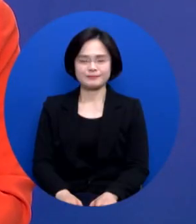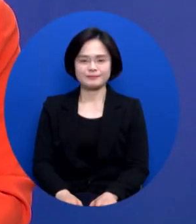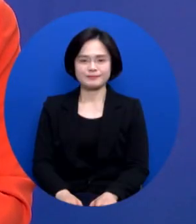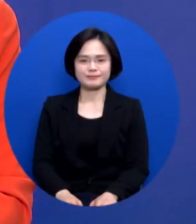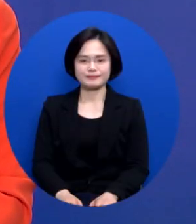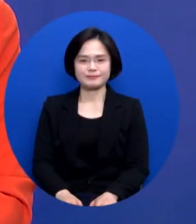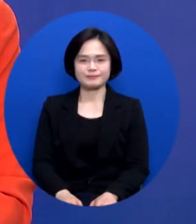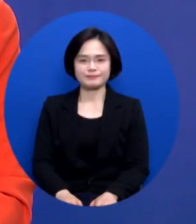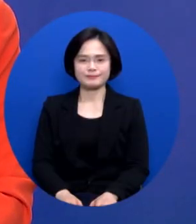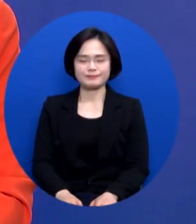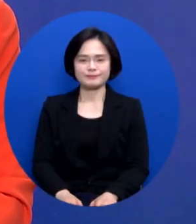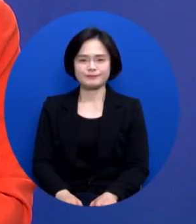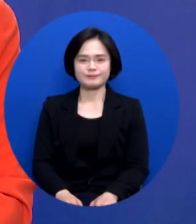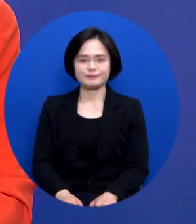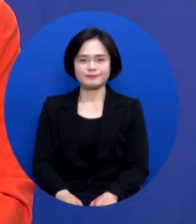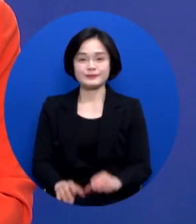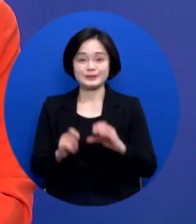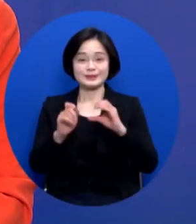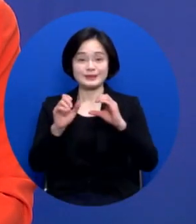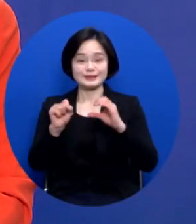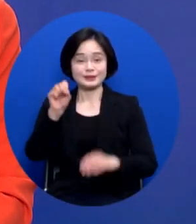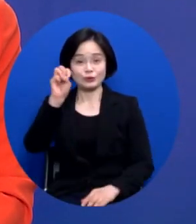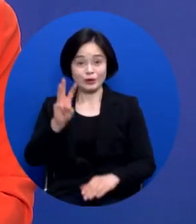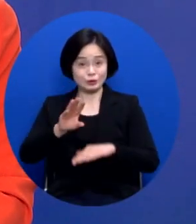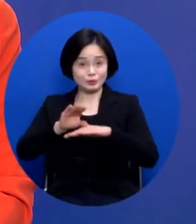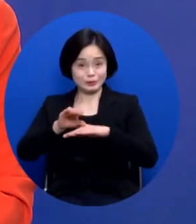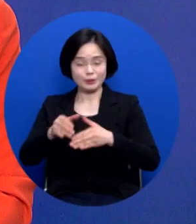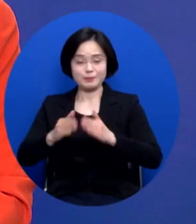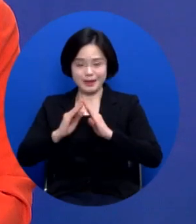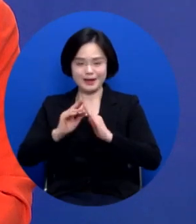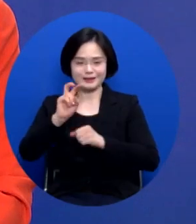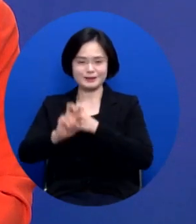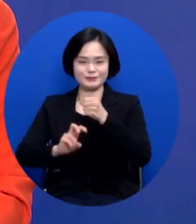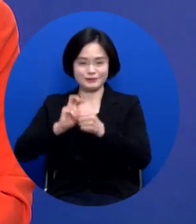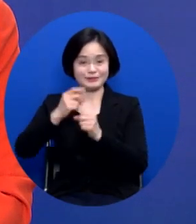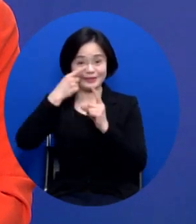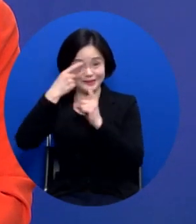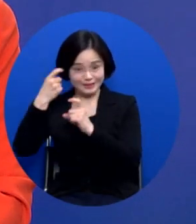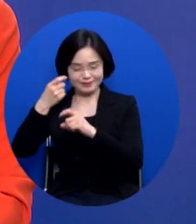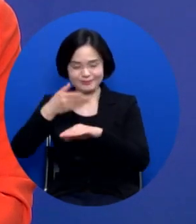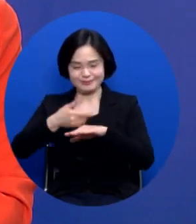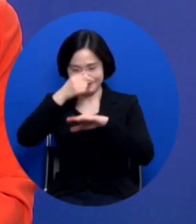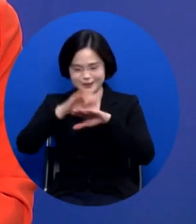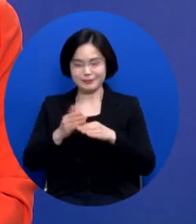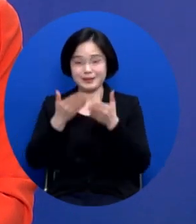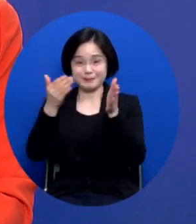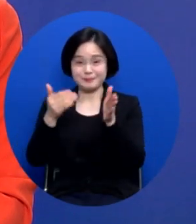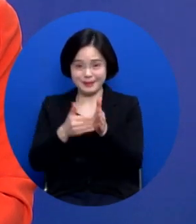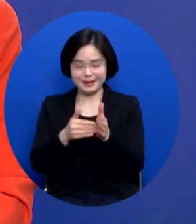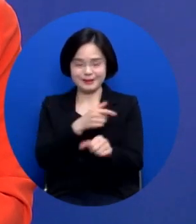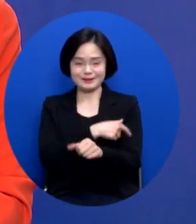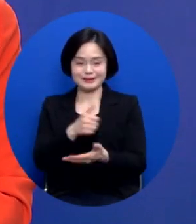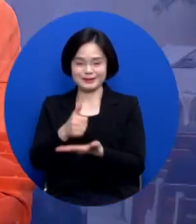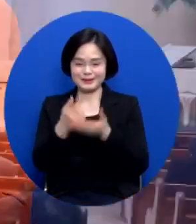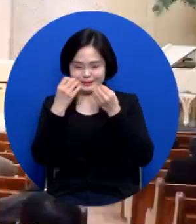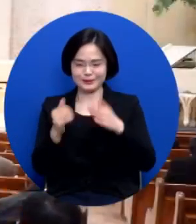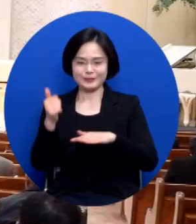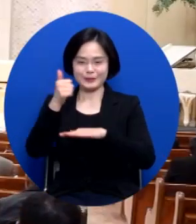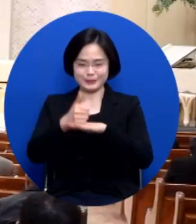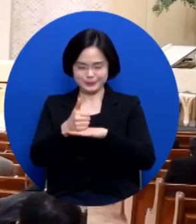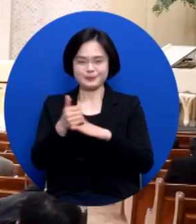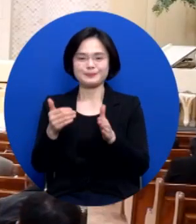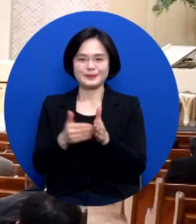개국 20주년을 맞이한 CTS 광주방송이 감사 예배를 드리고 이사장 이취임식을 진행했습니다.